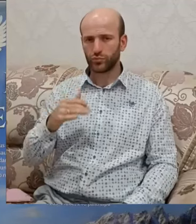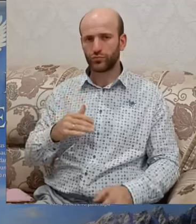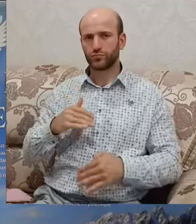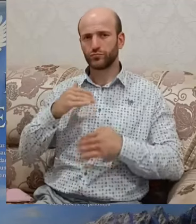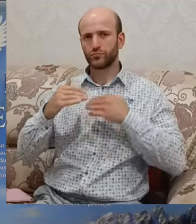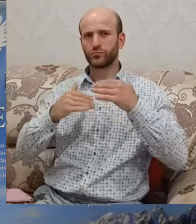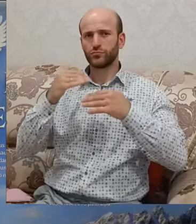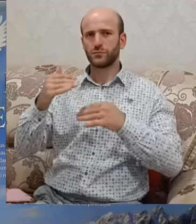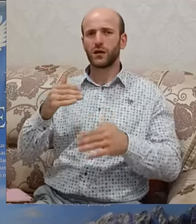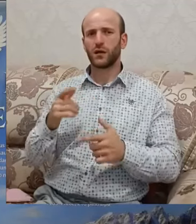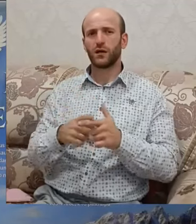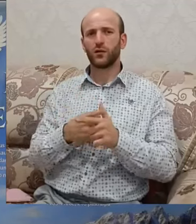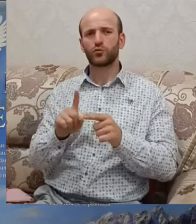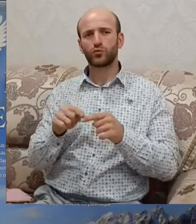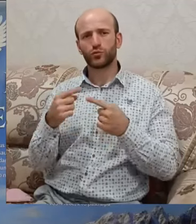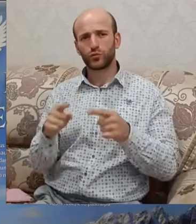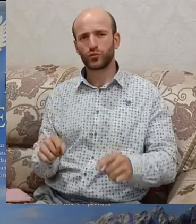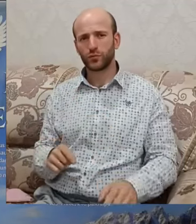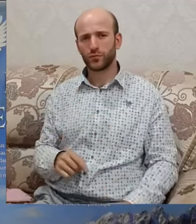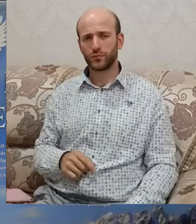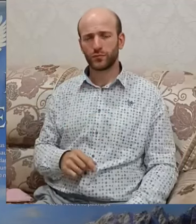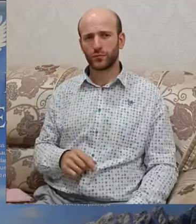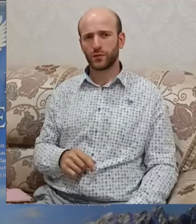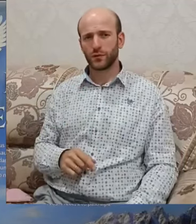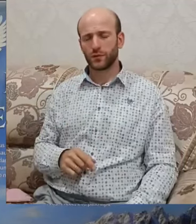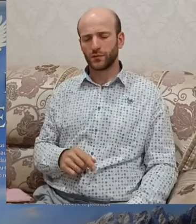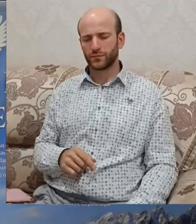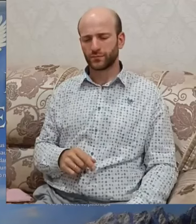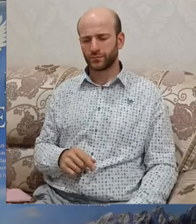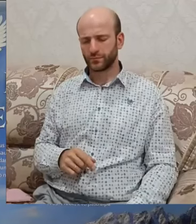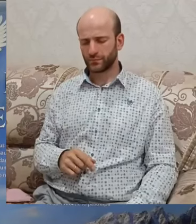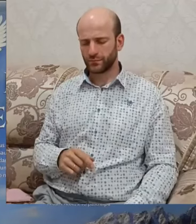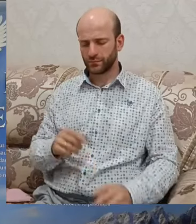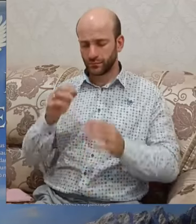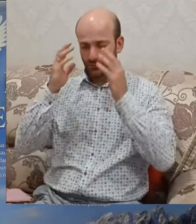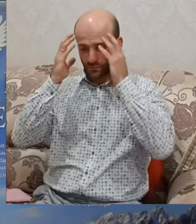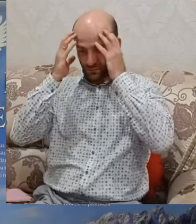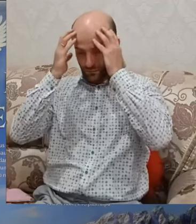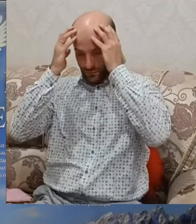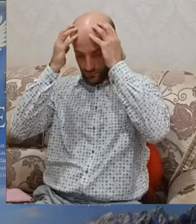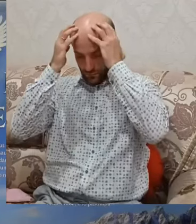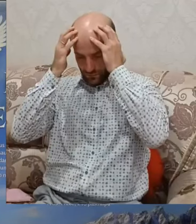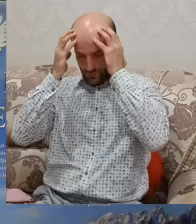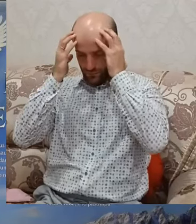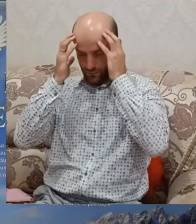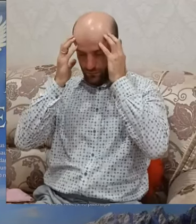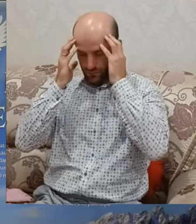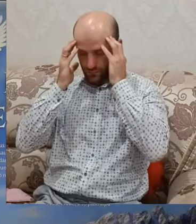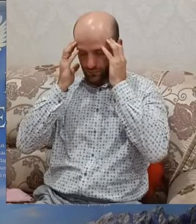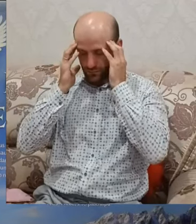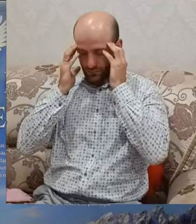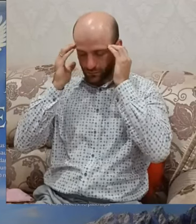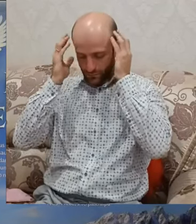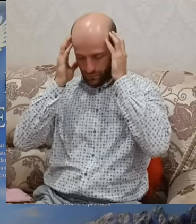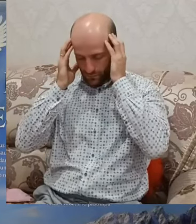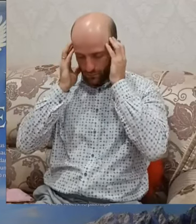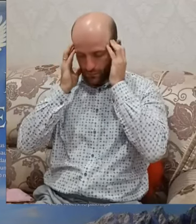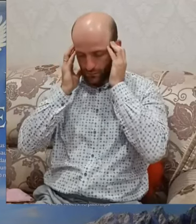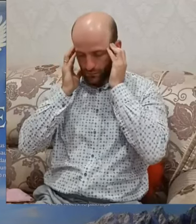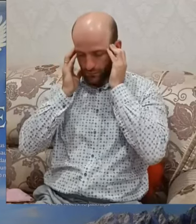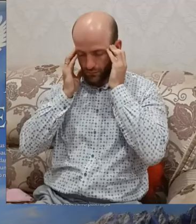Vienas iš nuotakos. Один из невесты. Vienas iš mūsų. Один из нас. Daugiau už visą pragarą. Больше всего